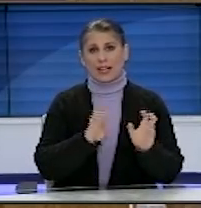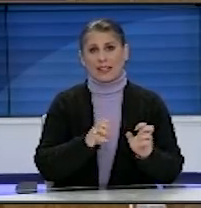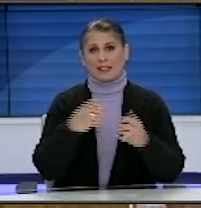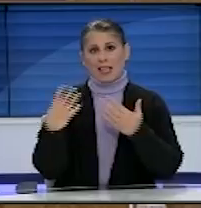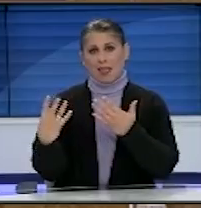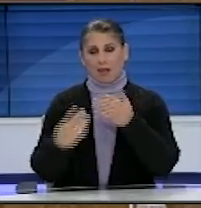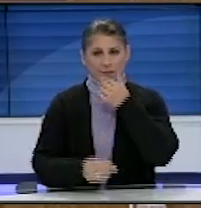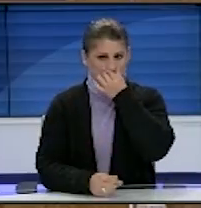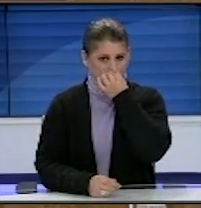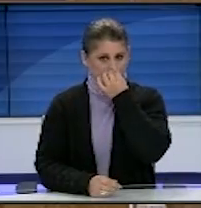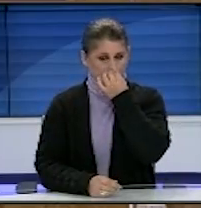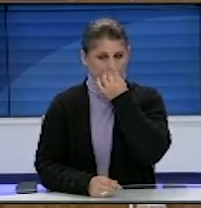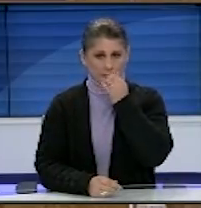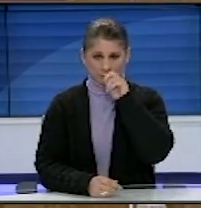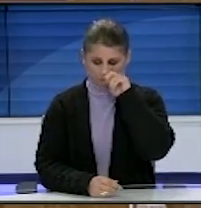1999.